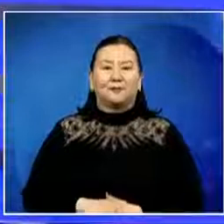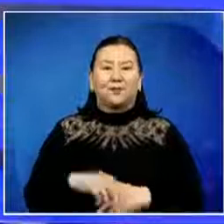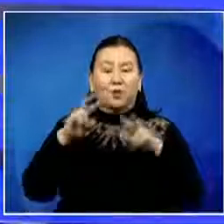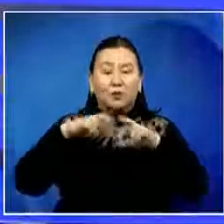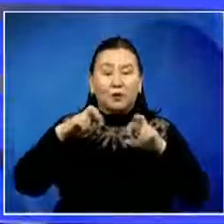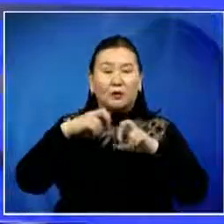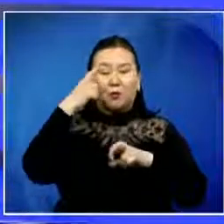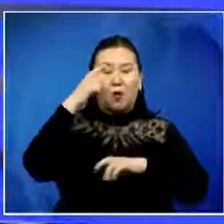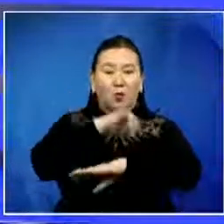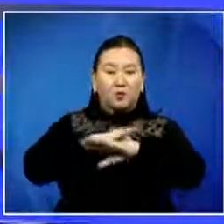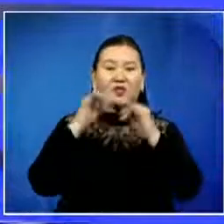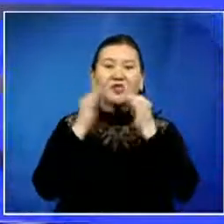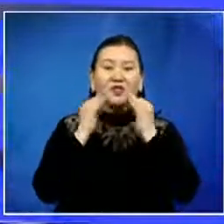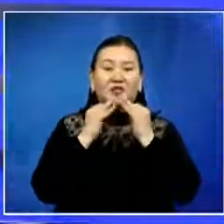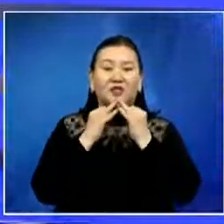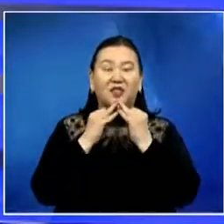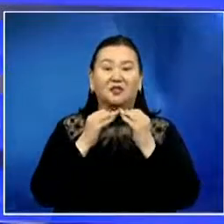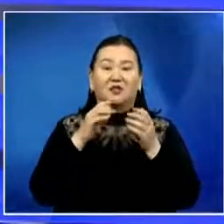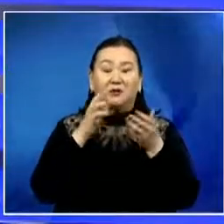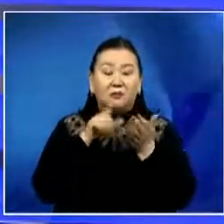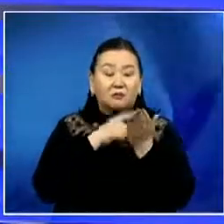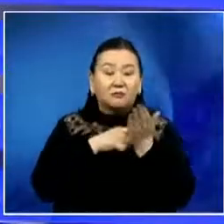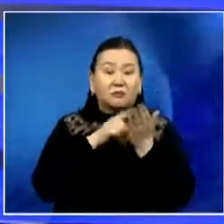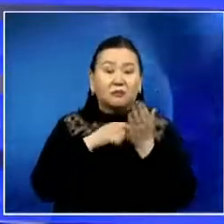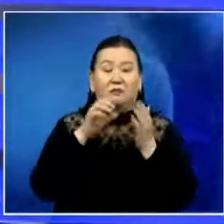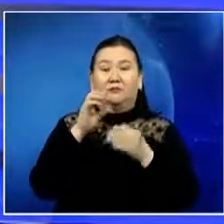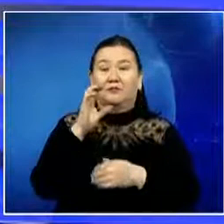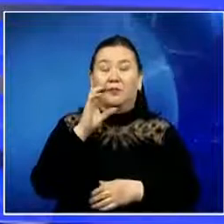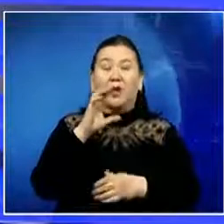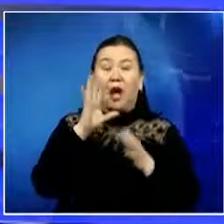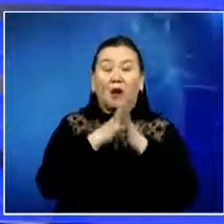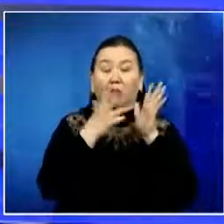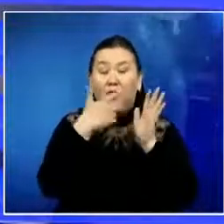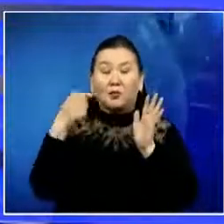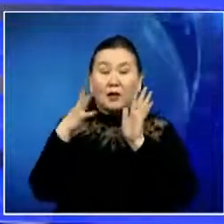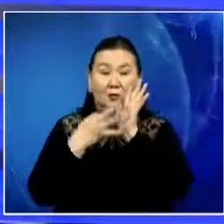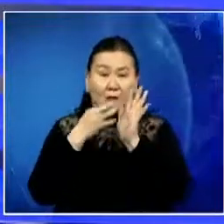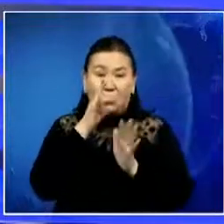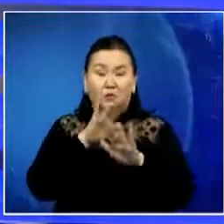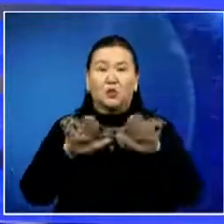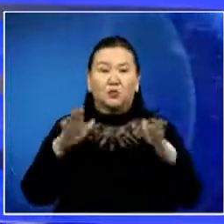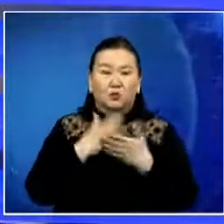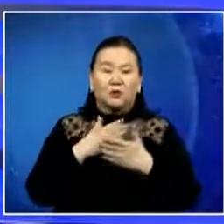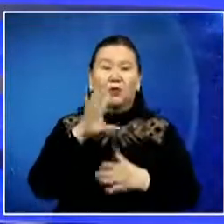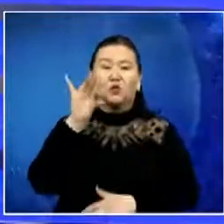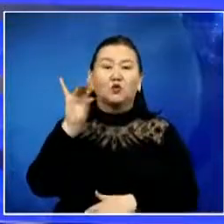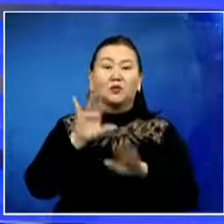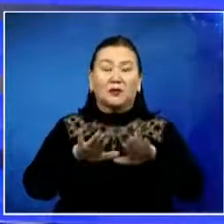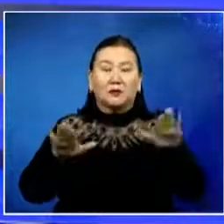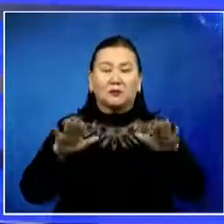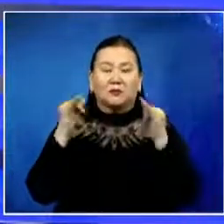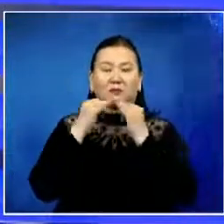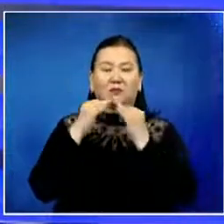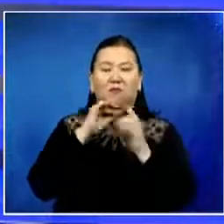Судалгаагаар Монгол улсад интернет хэрэглэгчдийн 70% нь 13-аас 18 насны хүүхдүүд байна. Сүүлийн 3 жилийн хугацаанд өсвөр насны хүүхдүүд цахим